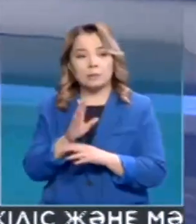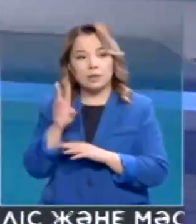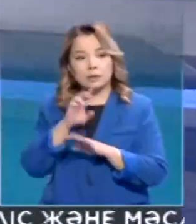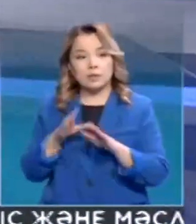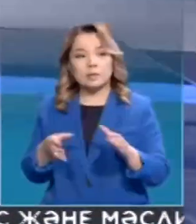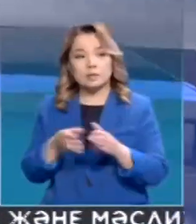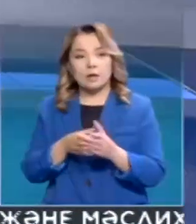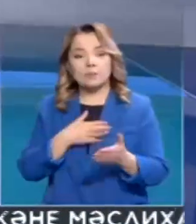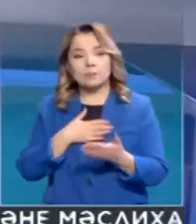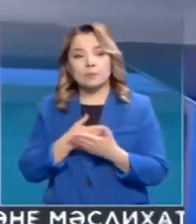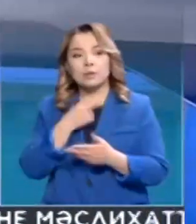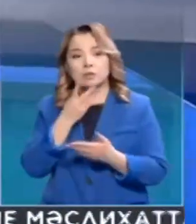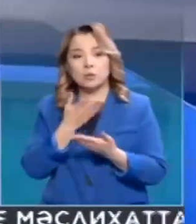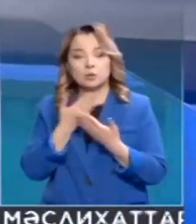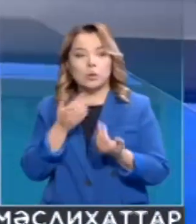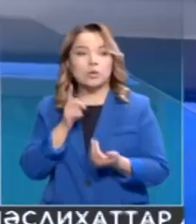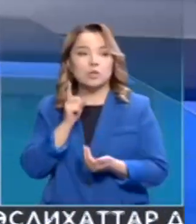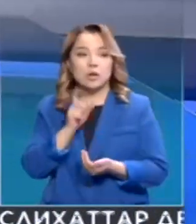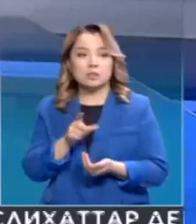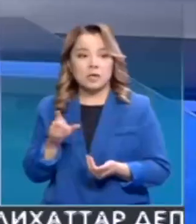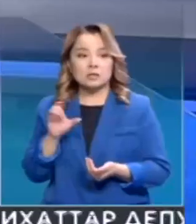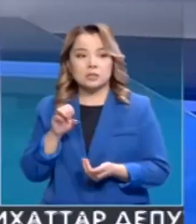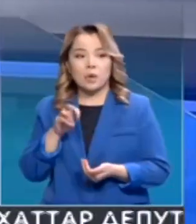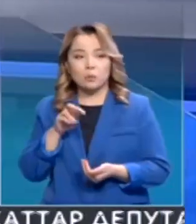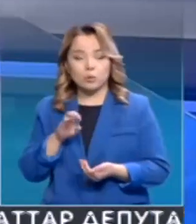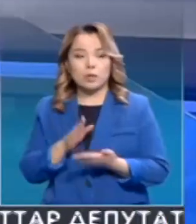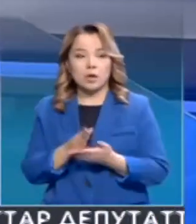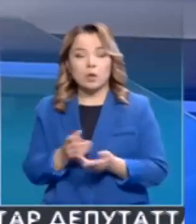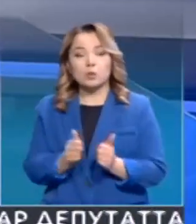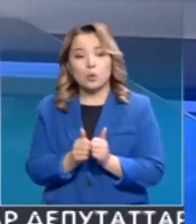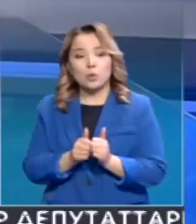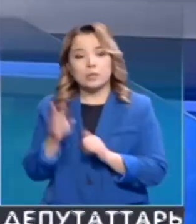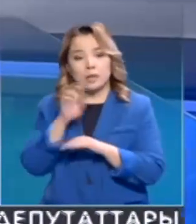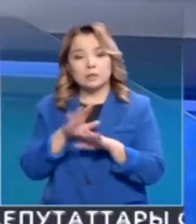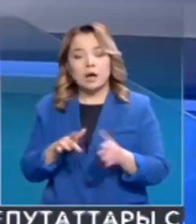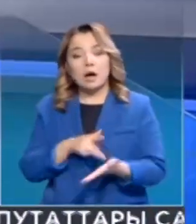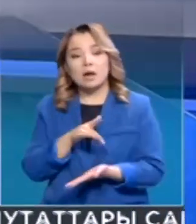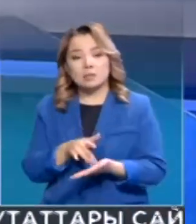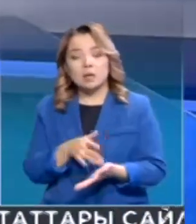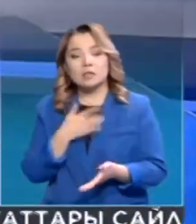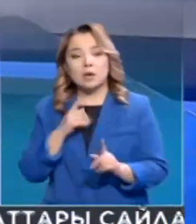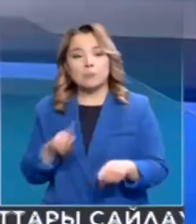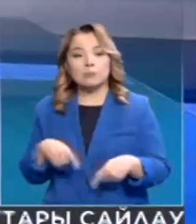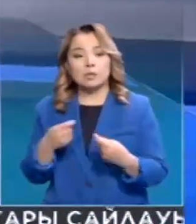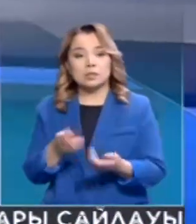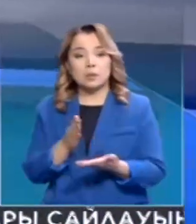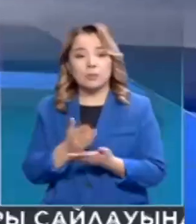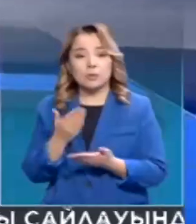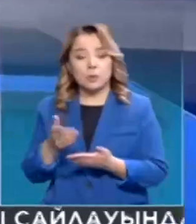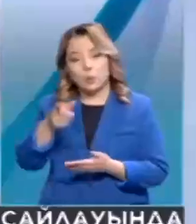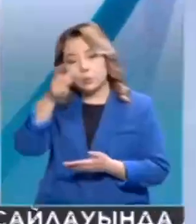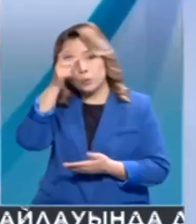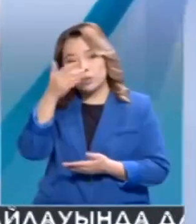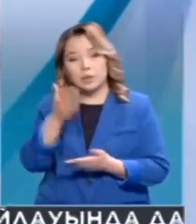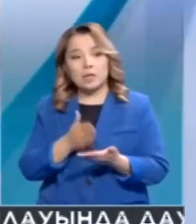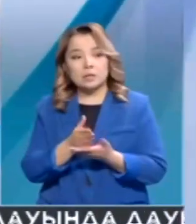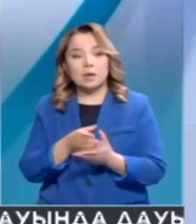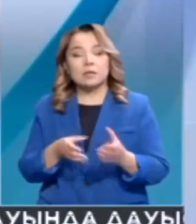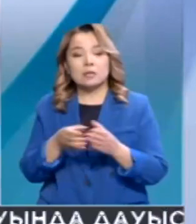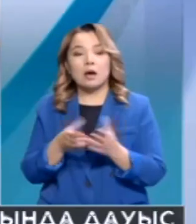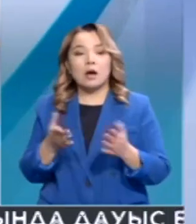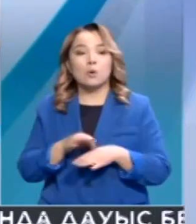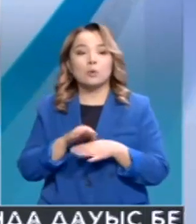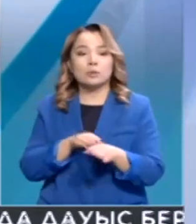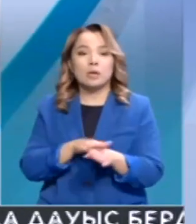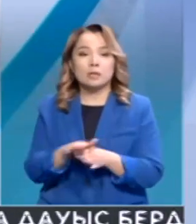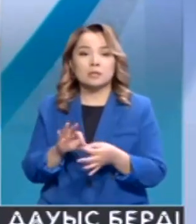болашағына бейқам қарамайтын жастар тіпті Ыстанбұлға көршілес қалалардан да келіп дауыс беріп жатыр. Түркияда саяси науқан қалай